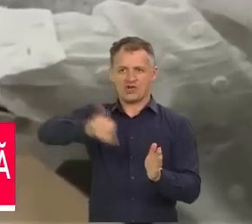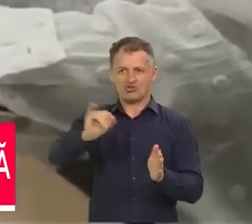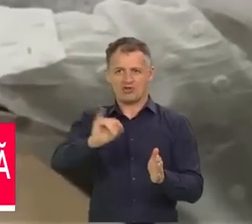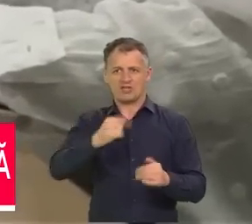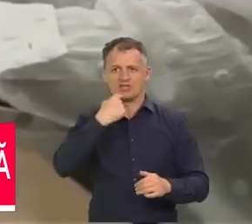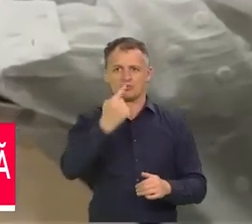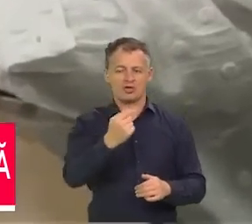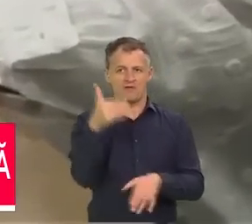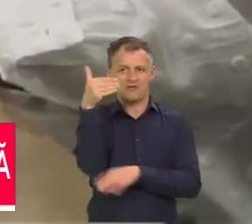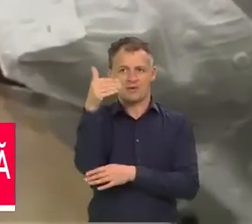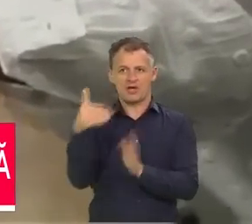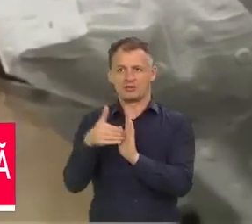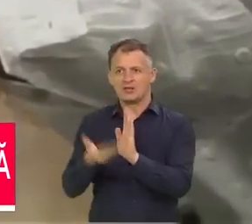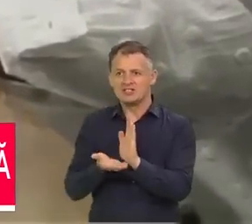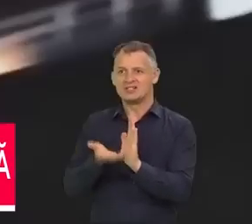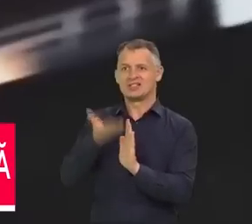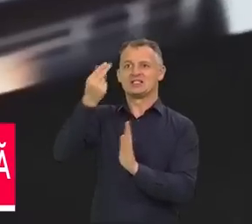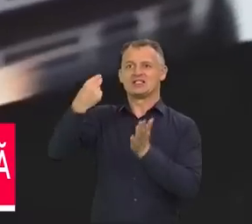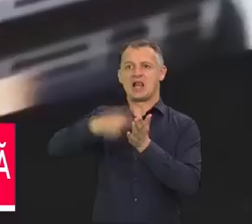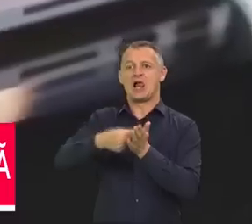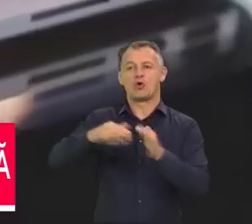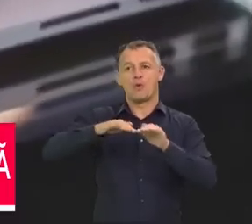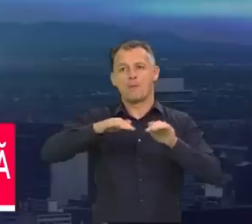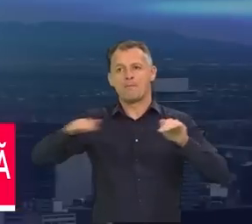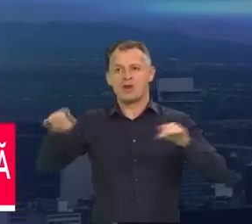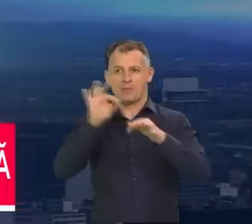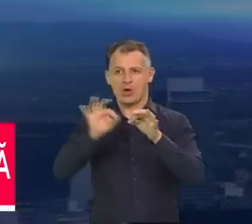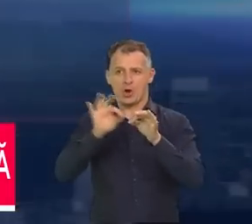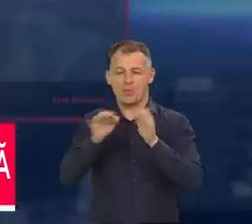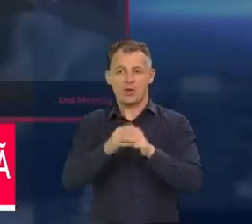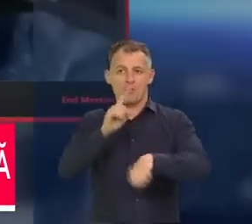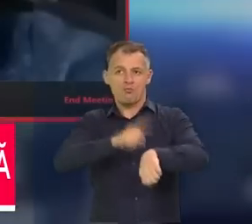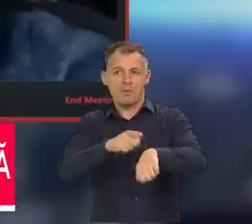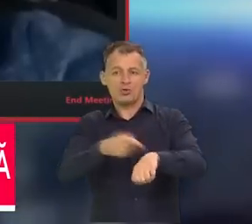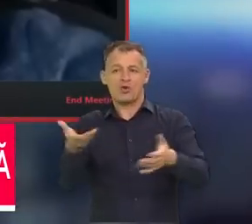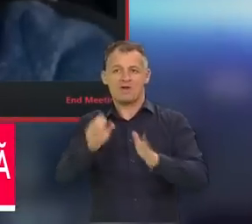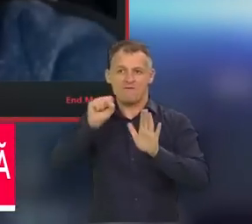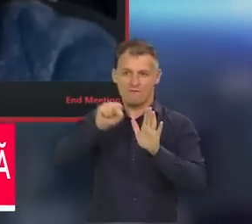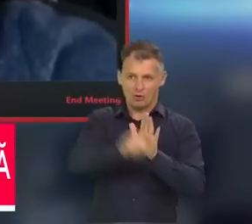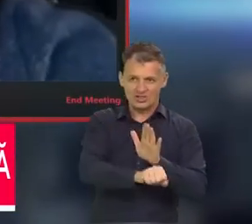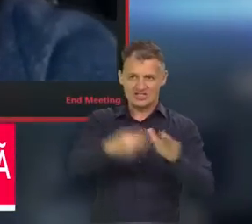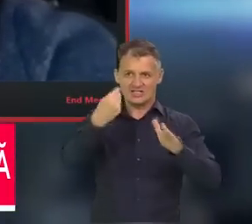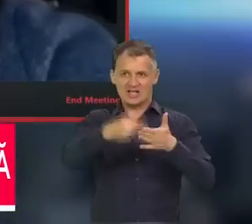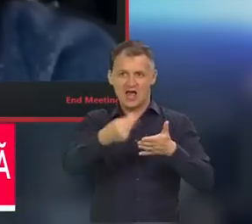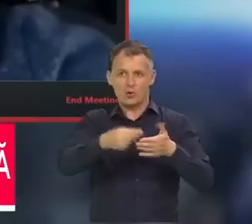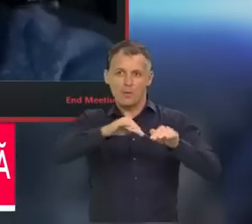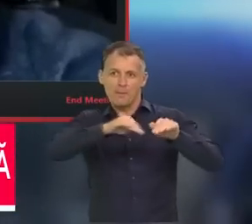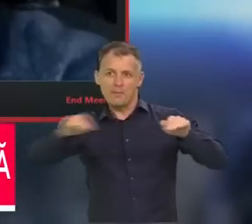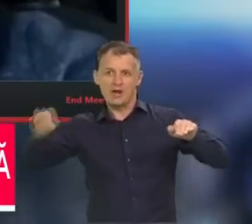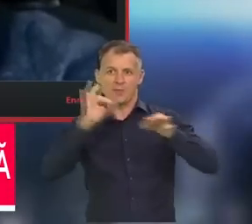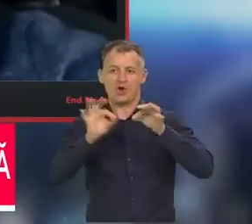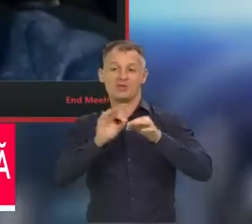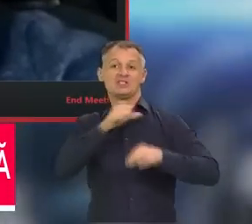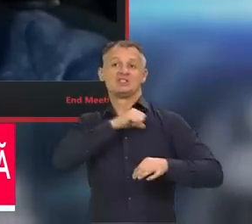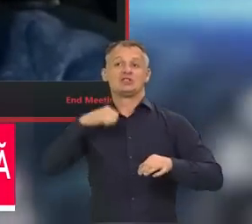le spună angajatorilor că trebuie să crească salariul minim. În momentul în care se forțează un salariu minim, practic, singura soluție legală